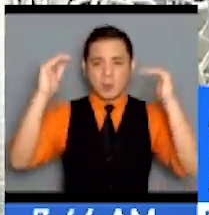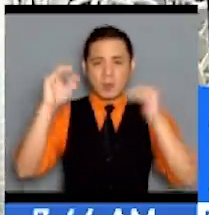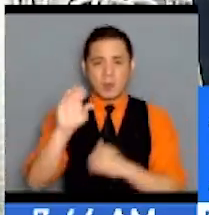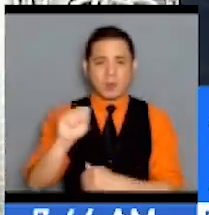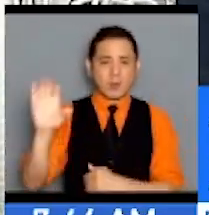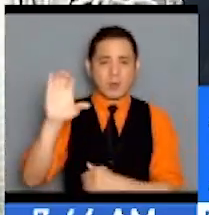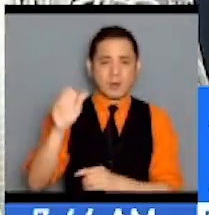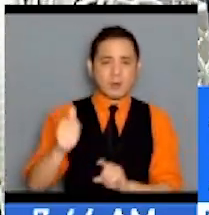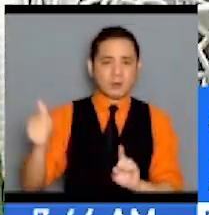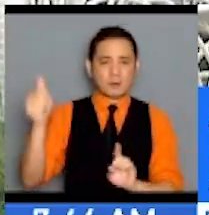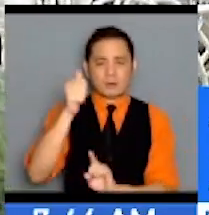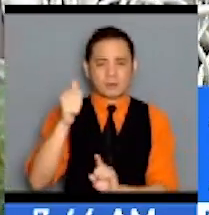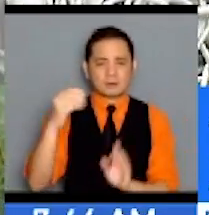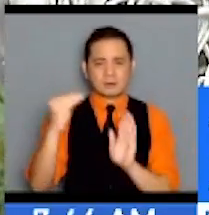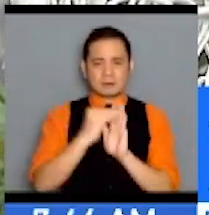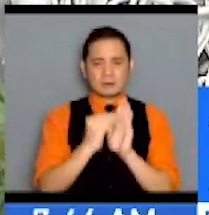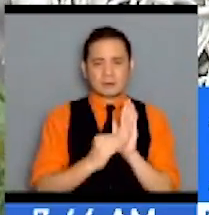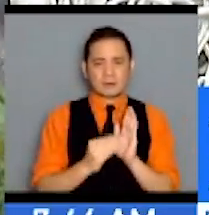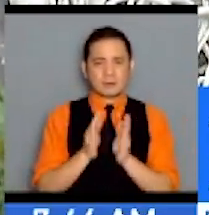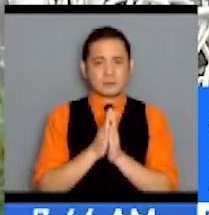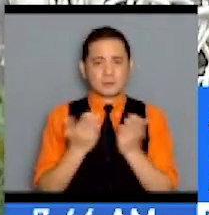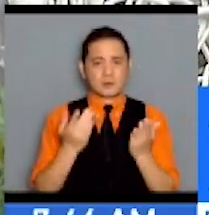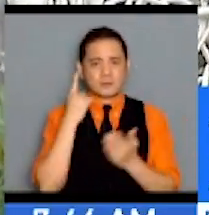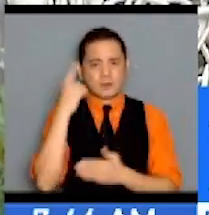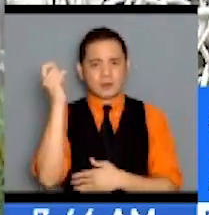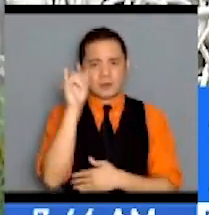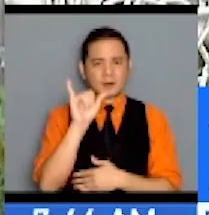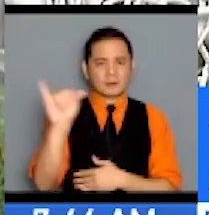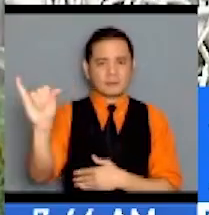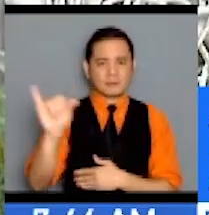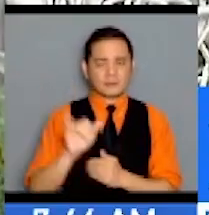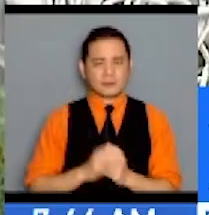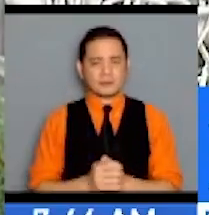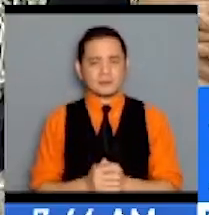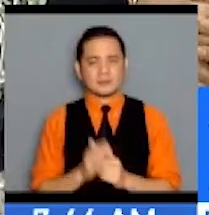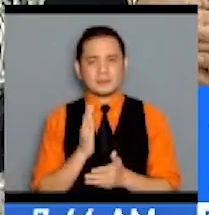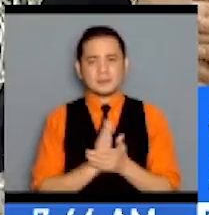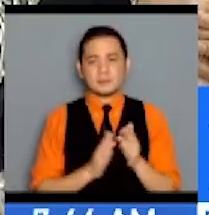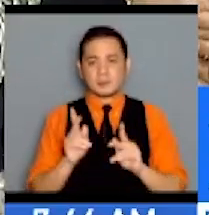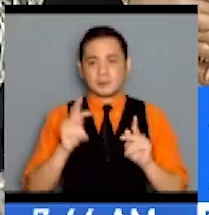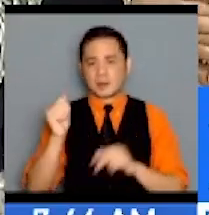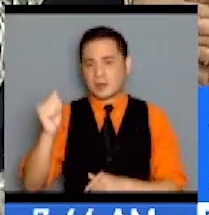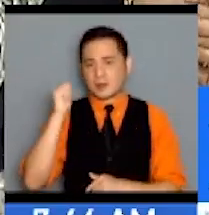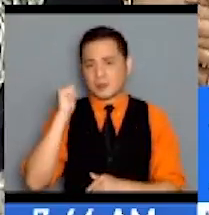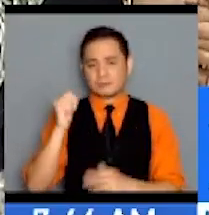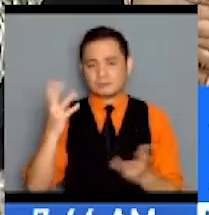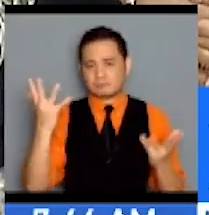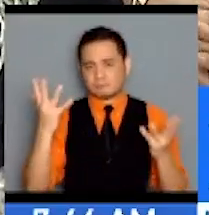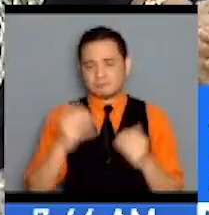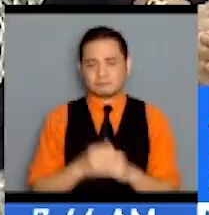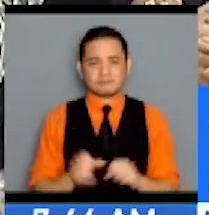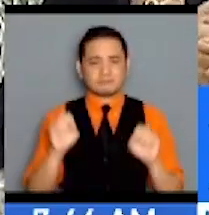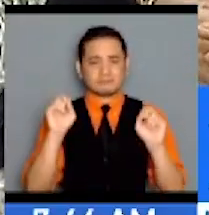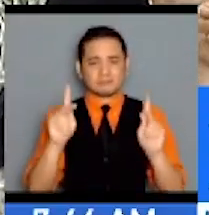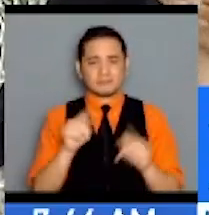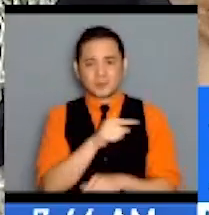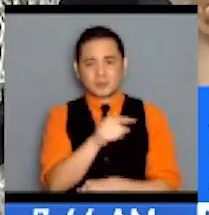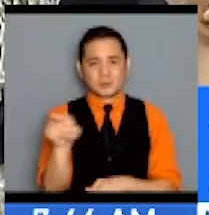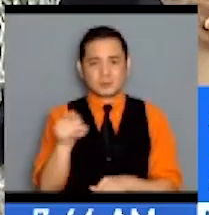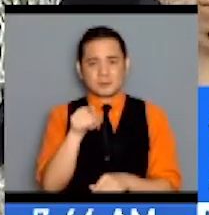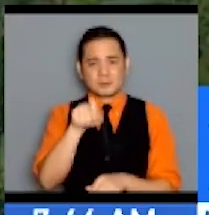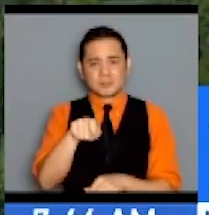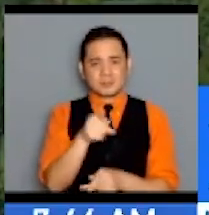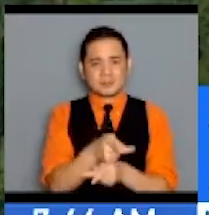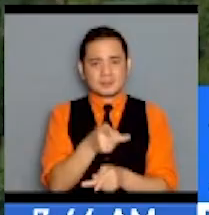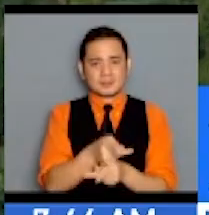na yan forever. Oo nga, ayan. So, yung iba ayaw. So, sa ngayon, ganon. So, mag-ingat kayo. Maraming